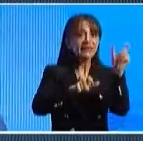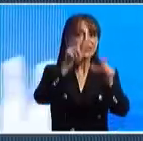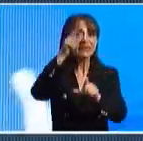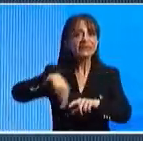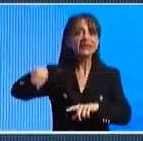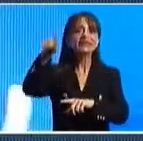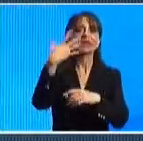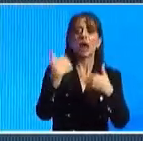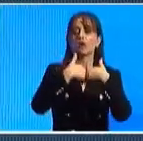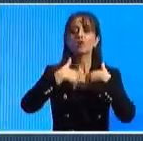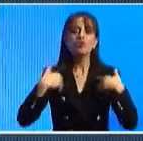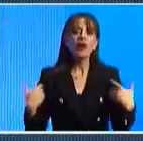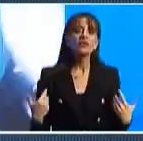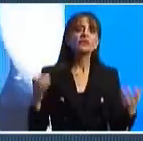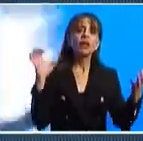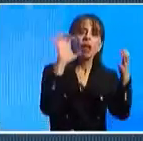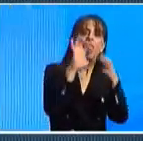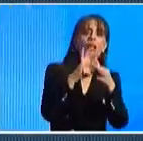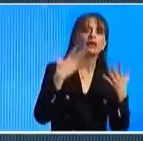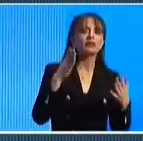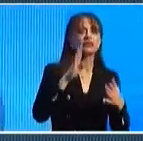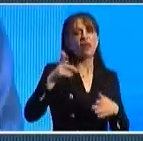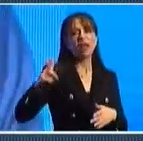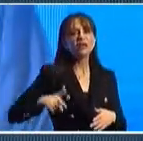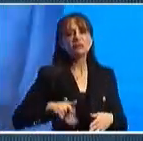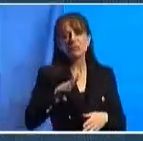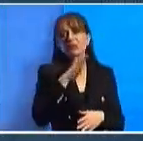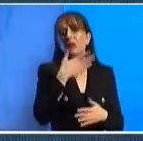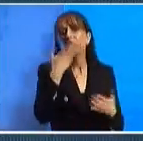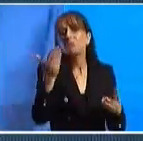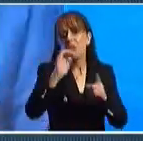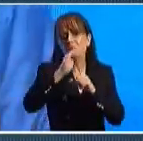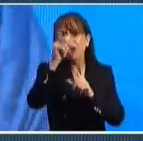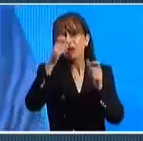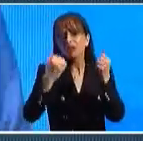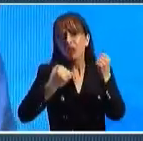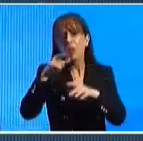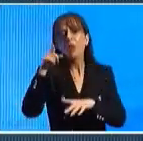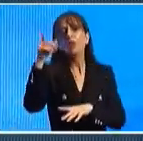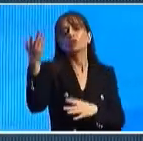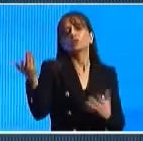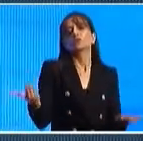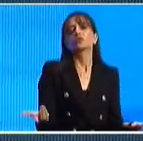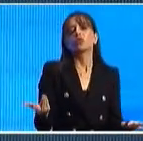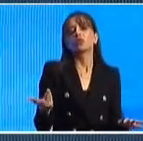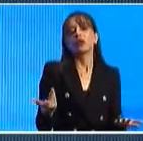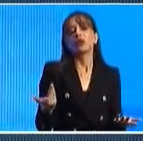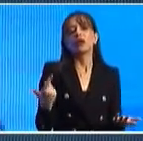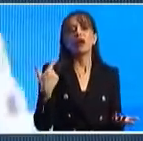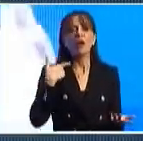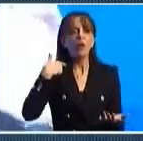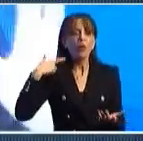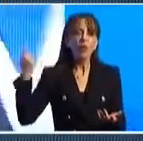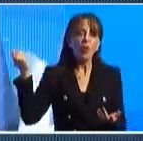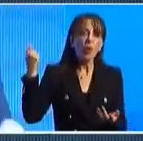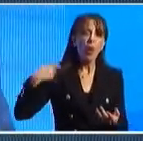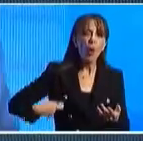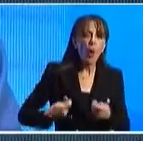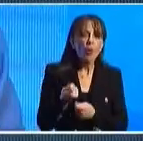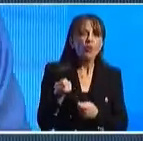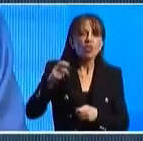orada güvenliğiyle alakalı ki bir İzmir'de taksicimiz biliyorsunuz hunharca katledildi. Onların da